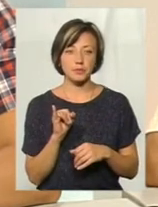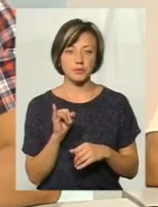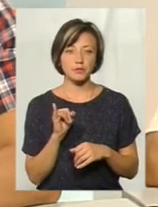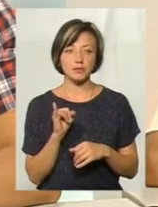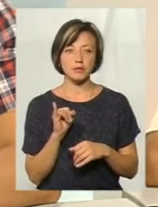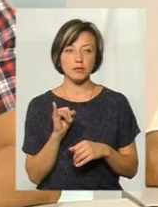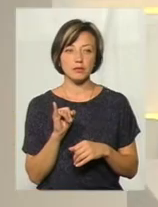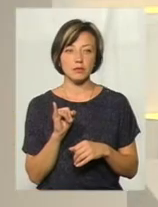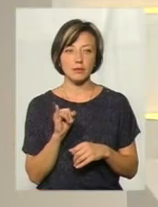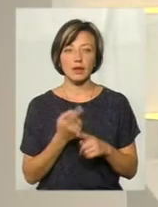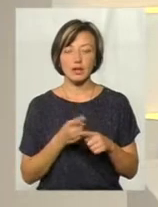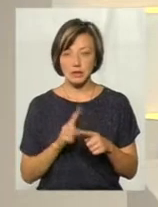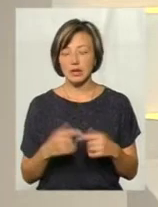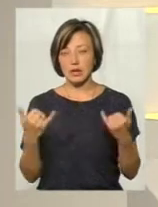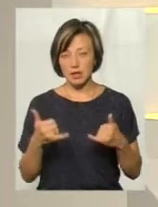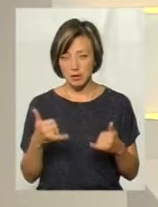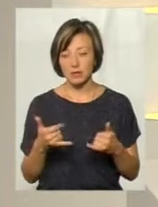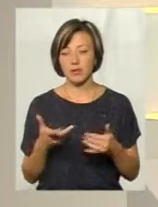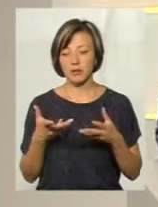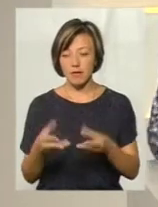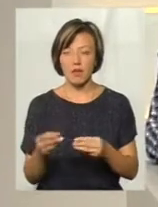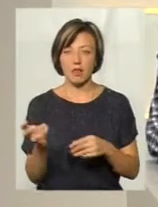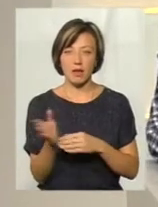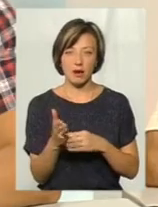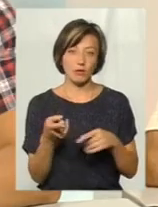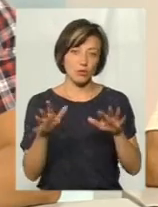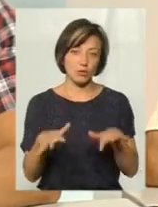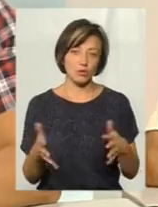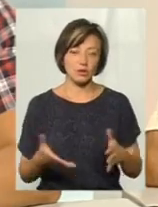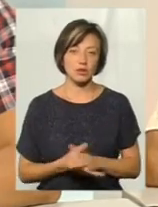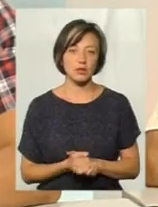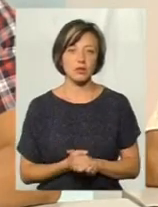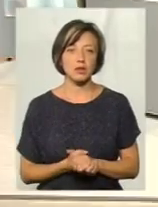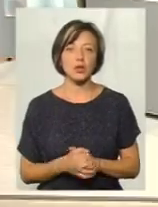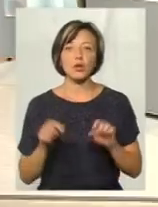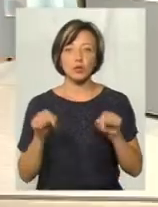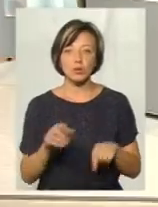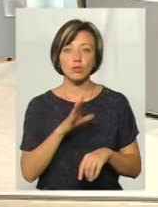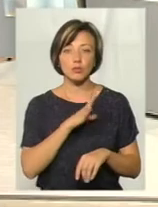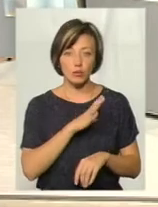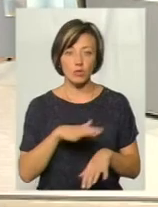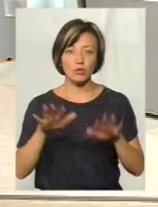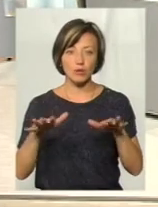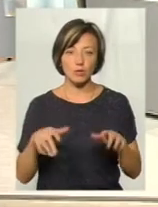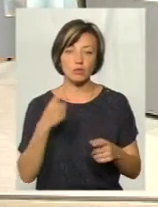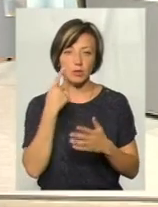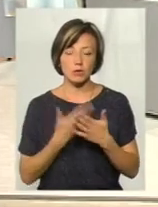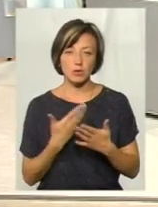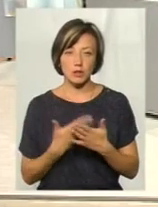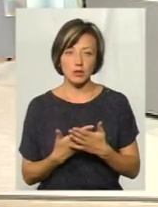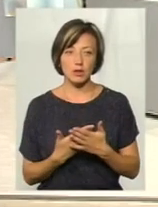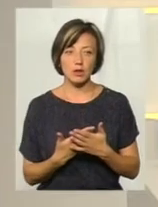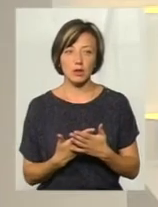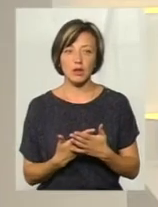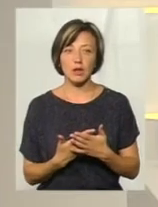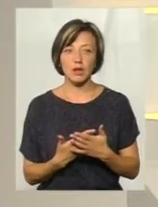значить, обробляли поля. Ну, ця хімія, грубо кажучи, знайшлася. А тут пішов дощ. Власне, тут якраз і мало місце дощ, тому можна припускати, що таке. Але коли